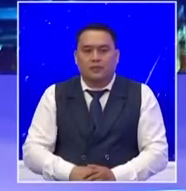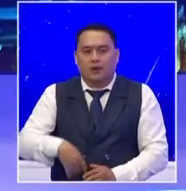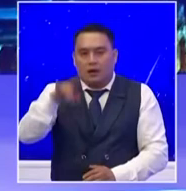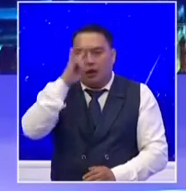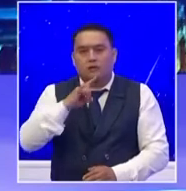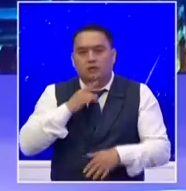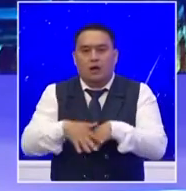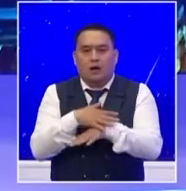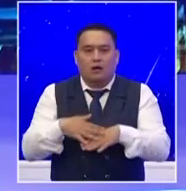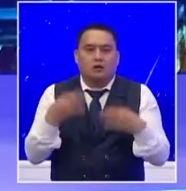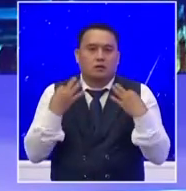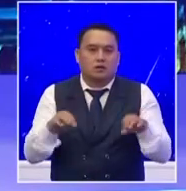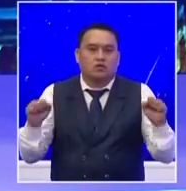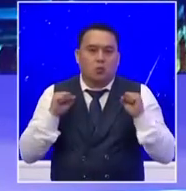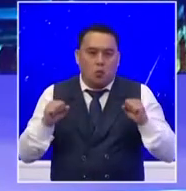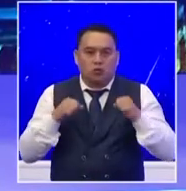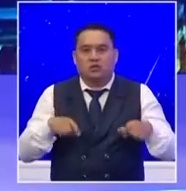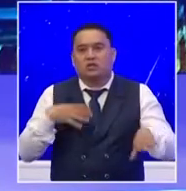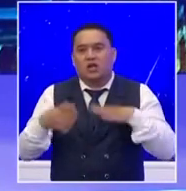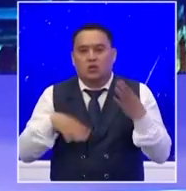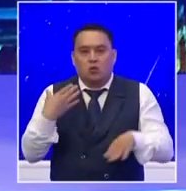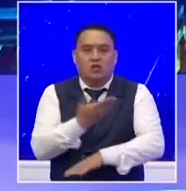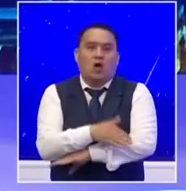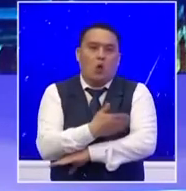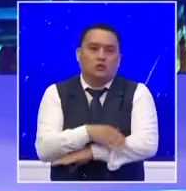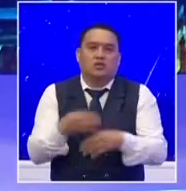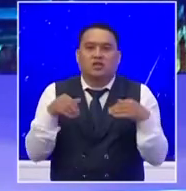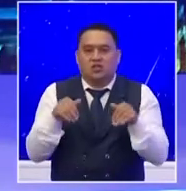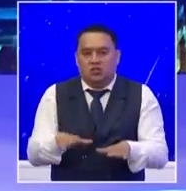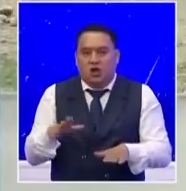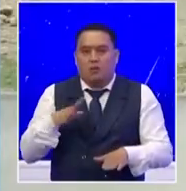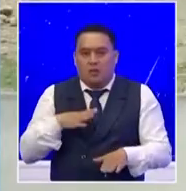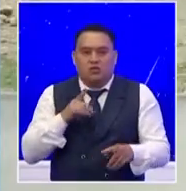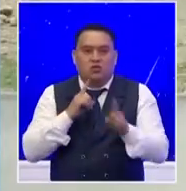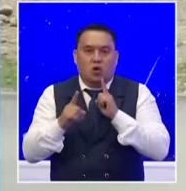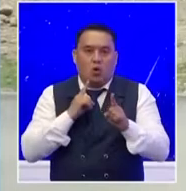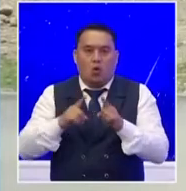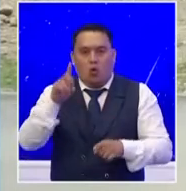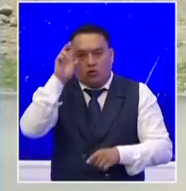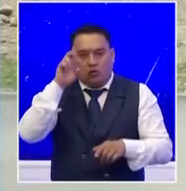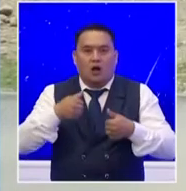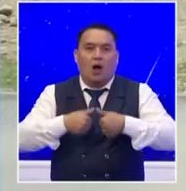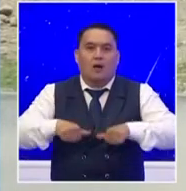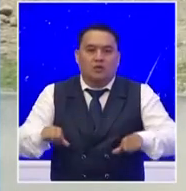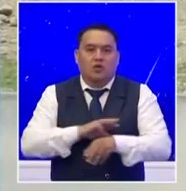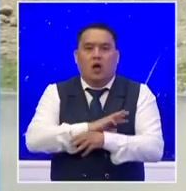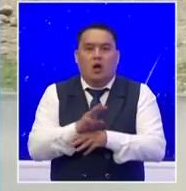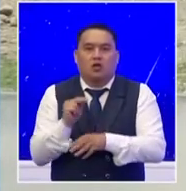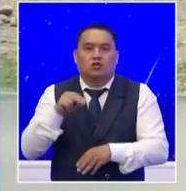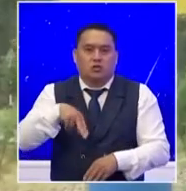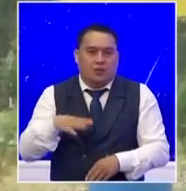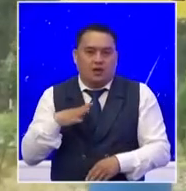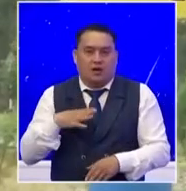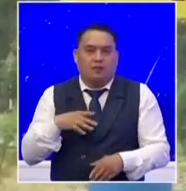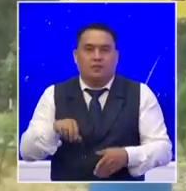Казахстанцам разрешили спортивные занятия и тренировки на улице. Это решение было принято на заседании Государственной комиссии по обеспечению режима